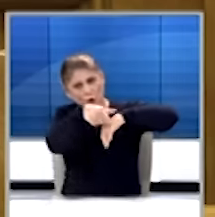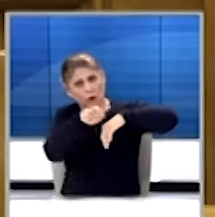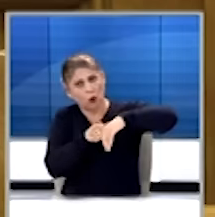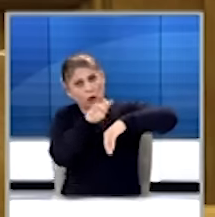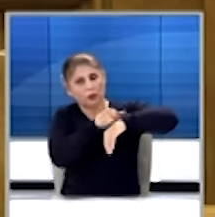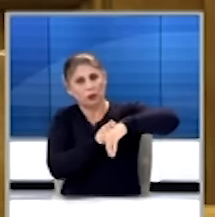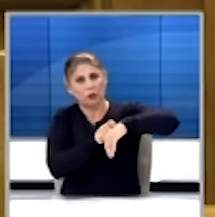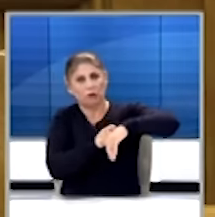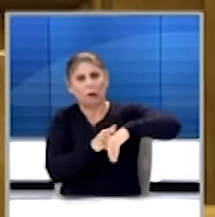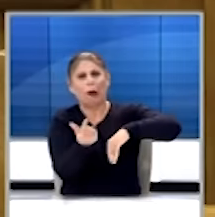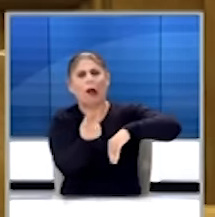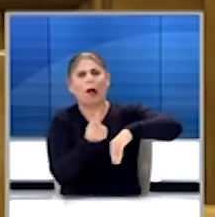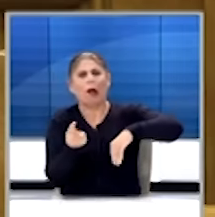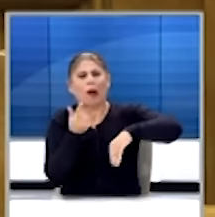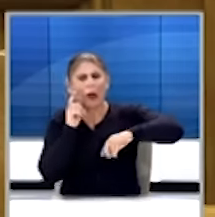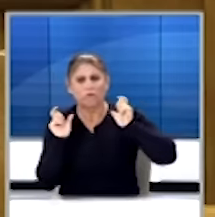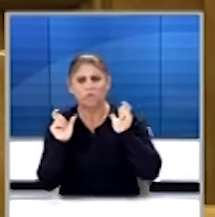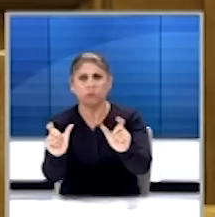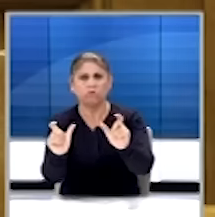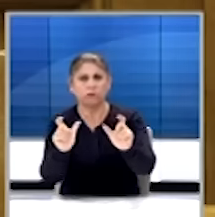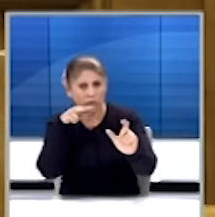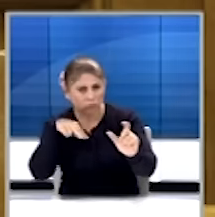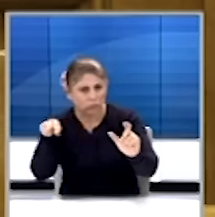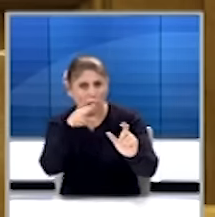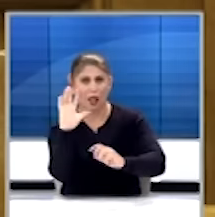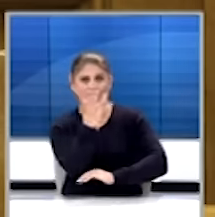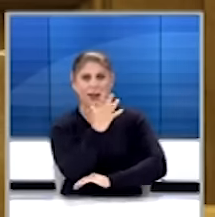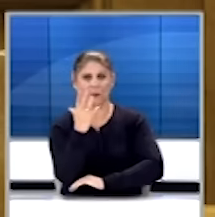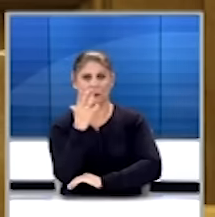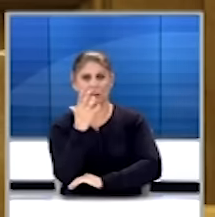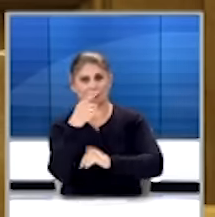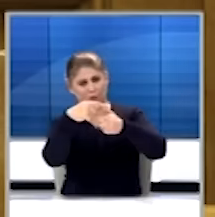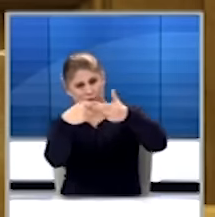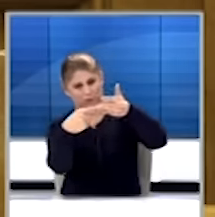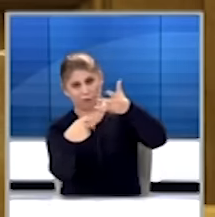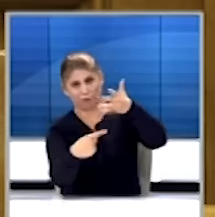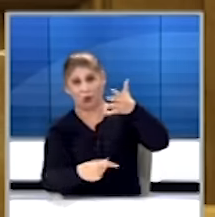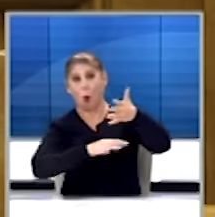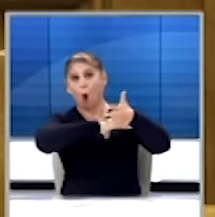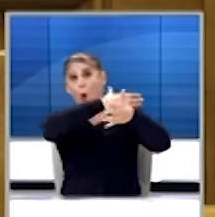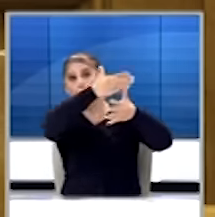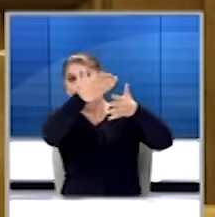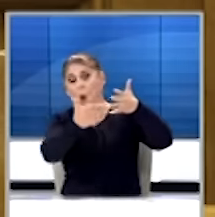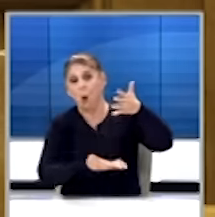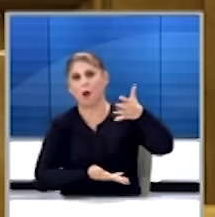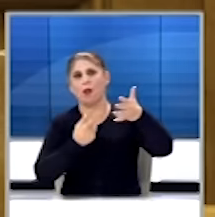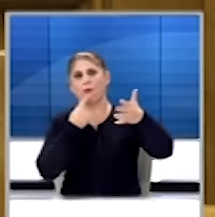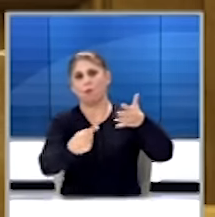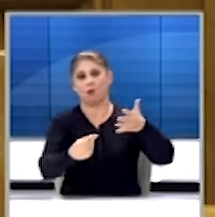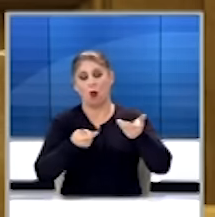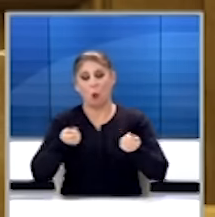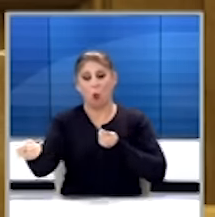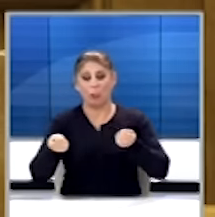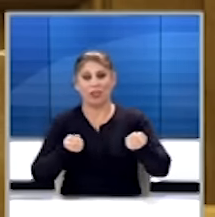και επιτήρηση των δασών, όπως και για όλα τα υπόλοιπα που λένε οι οδηγίες των